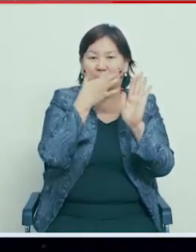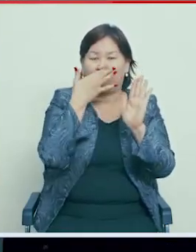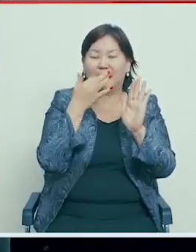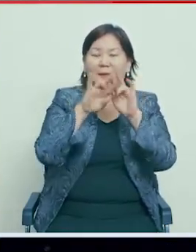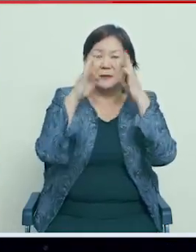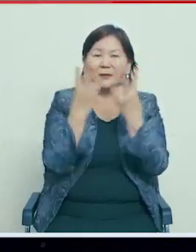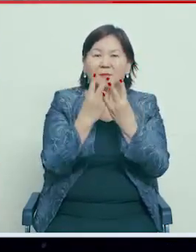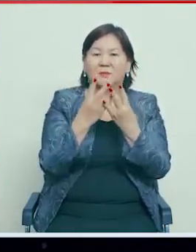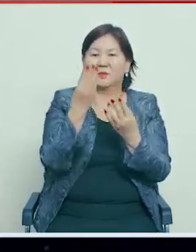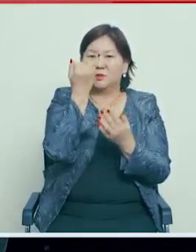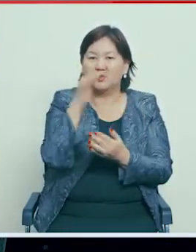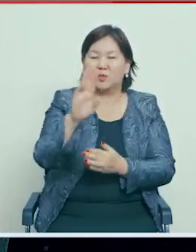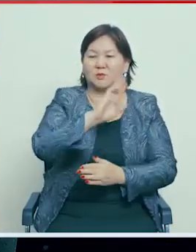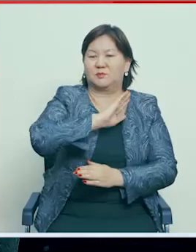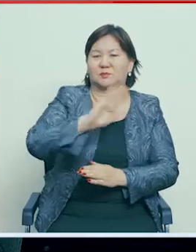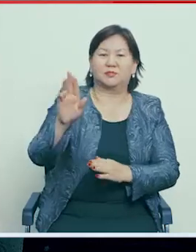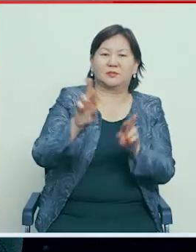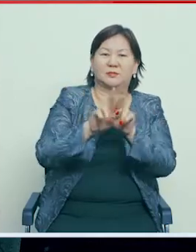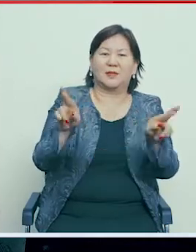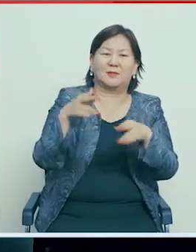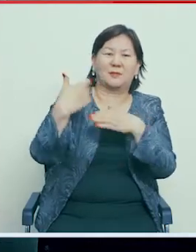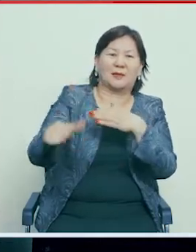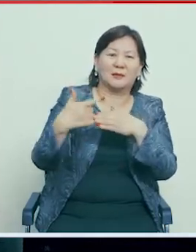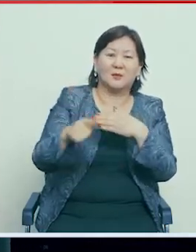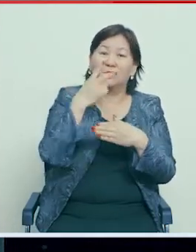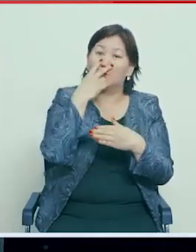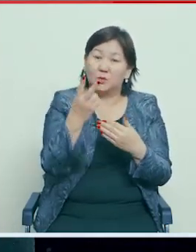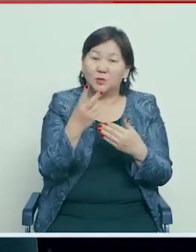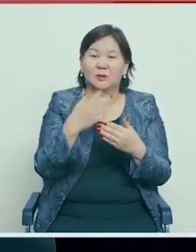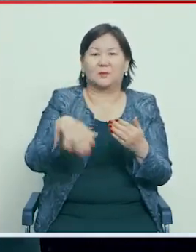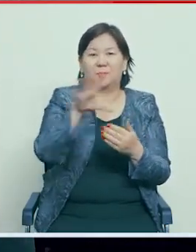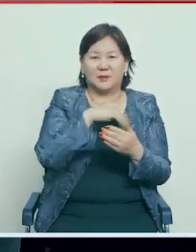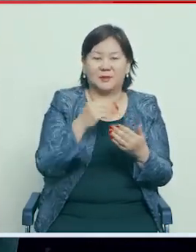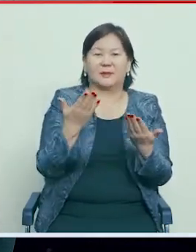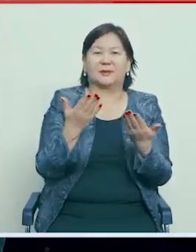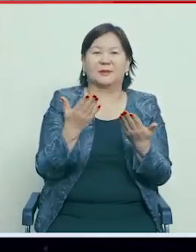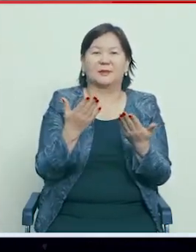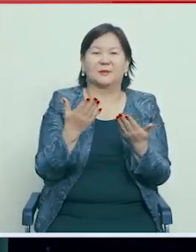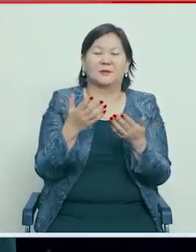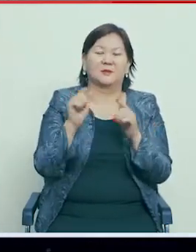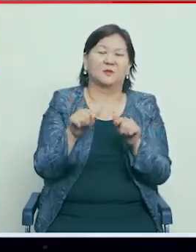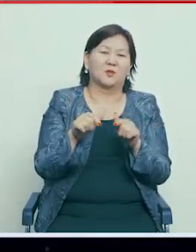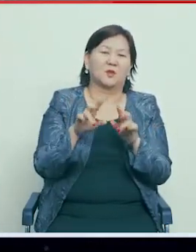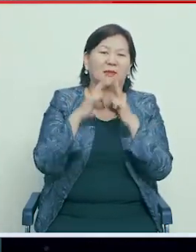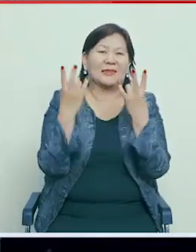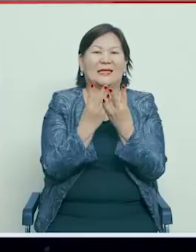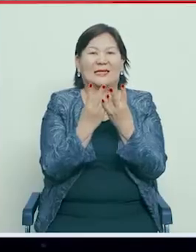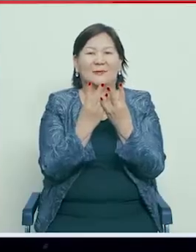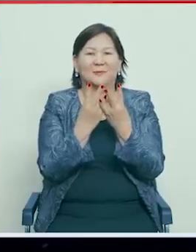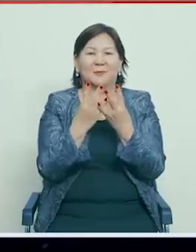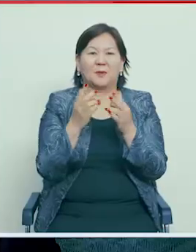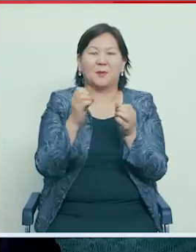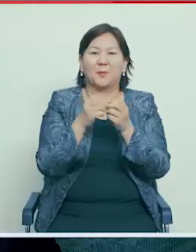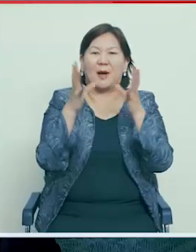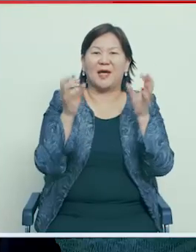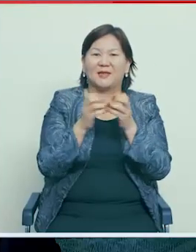одоо шууд бус аргаар ялгуурын гадуурт үзүүлээл те одоо бидрийг одоо эндээс болоод одоо нийгэмд одоо